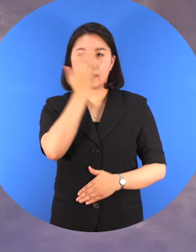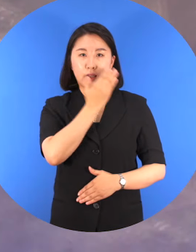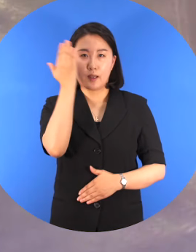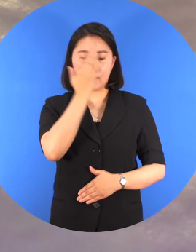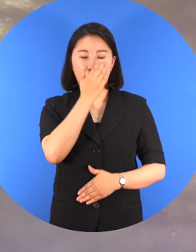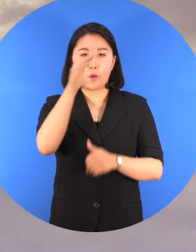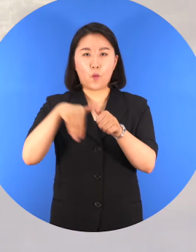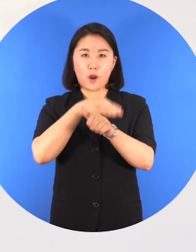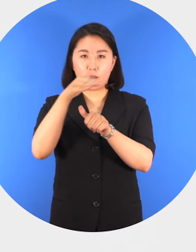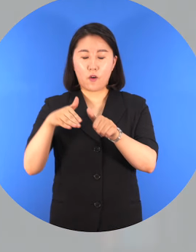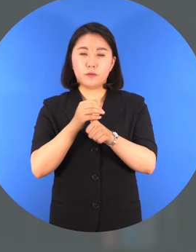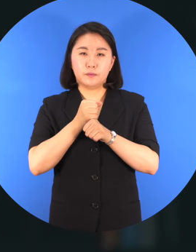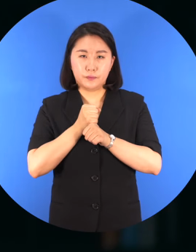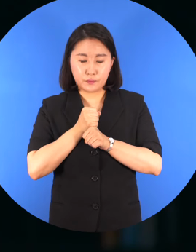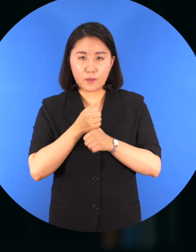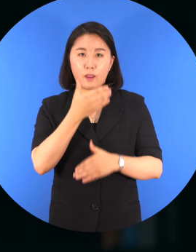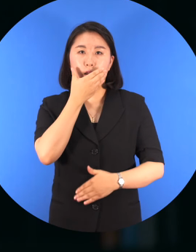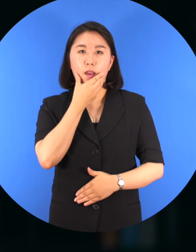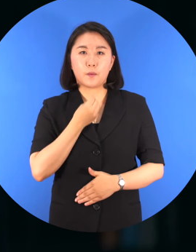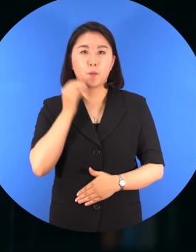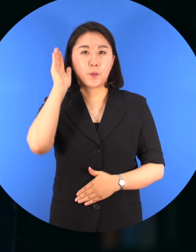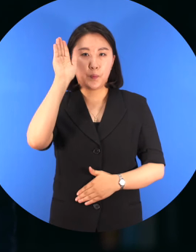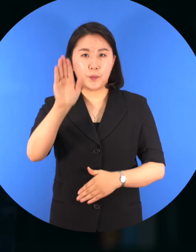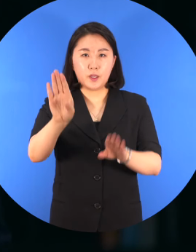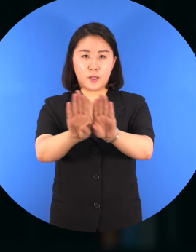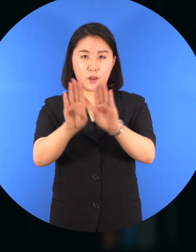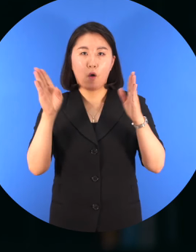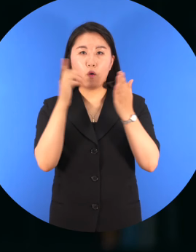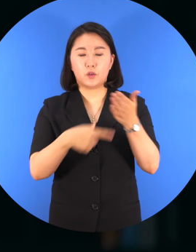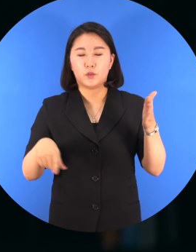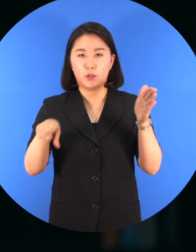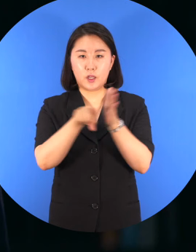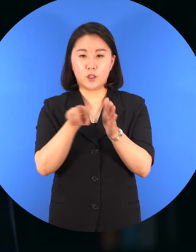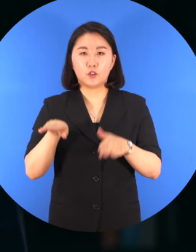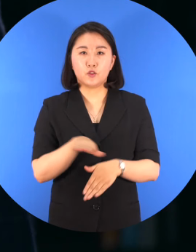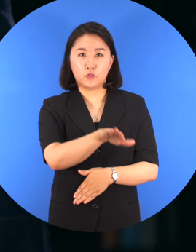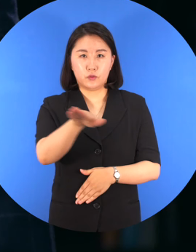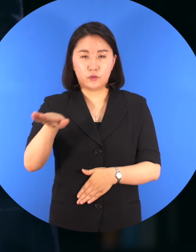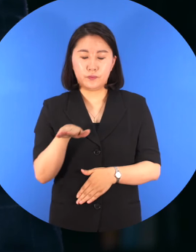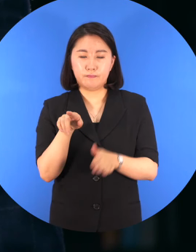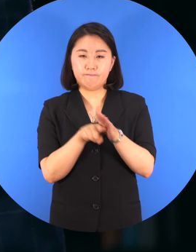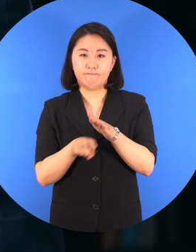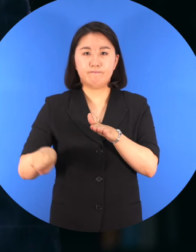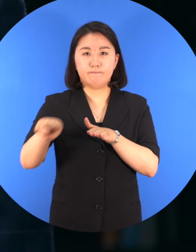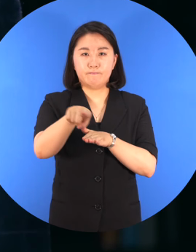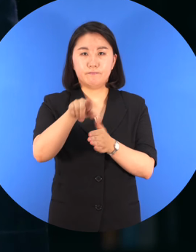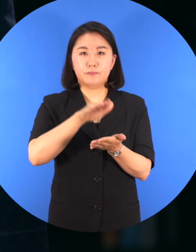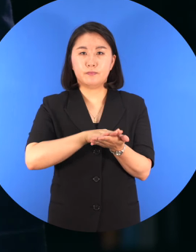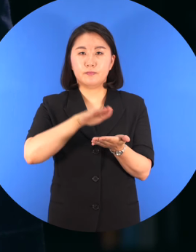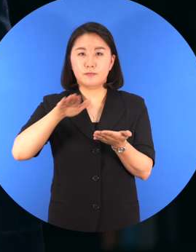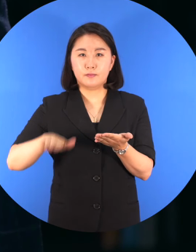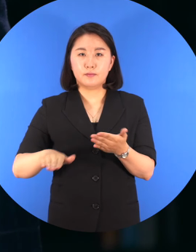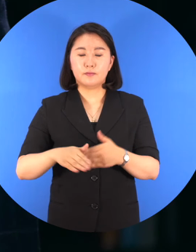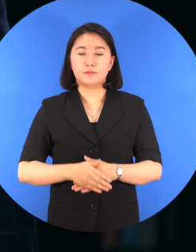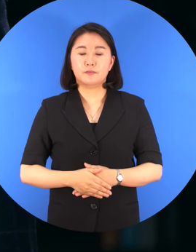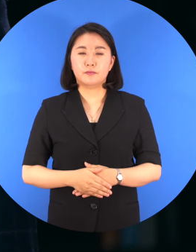깨끗한 환경을 지키고 행복한 미래를 열기 위해 우리가 앞장서겠습니다.